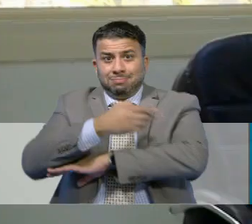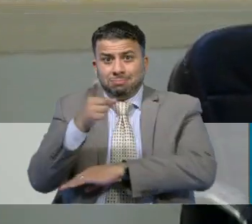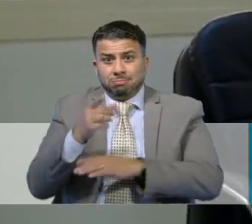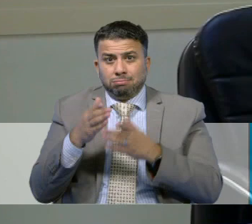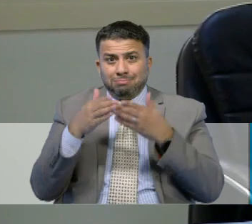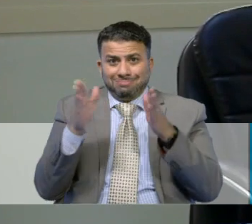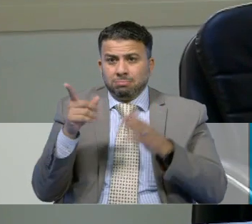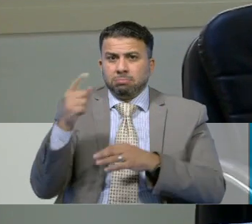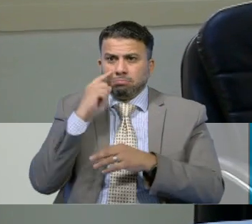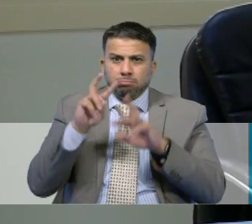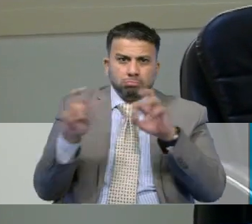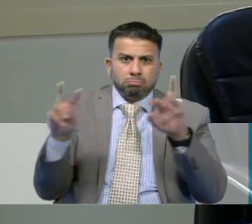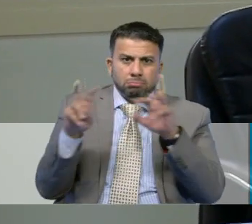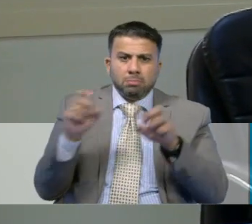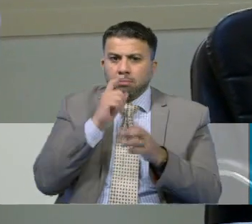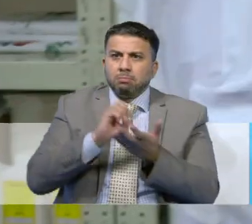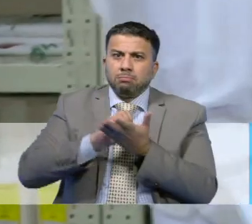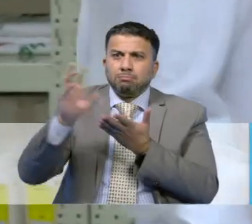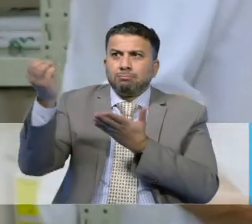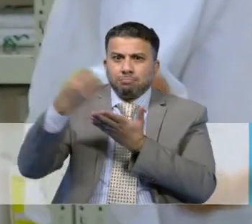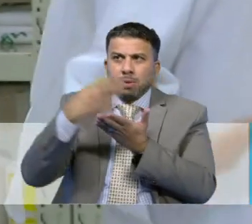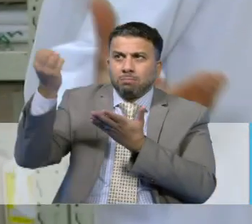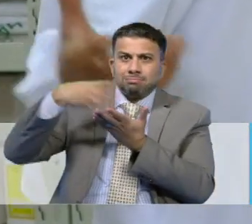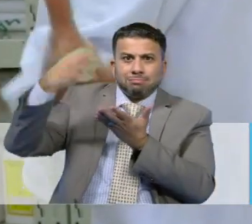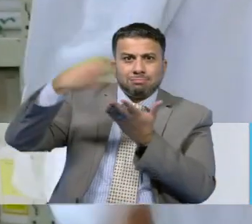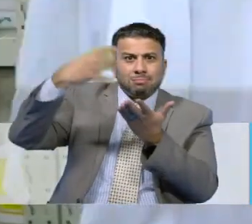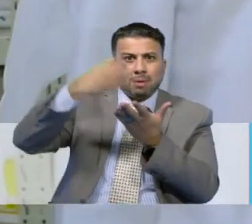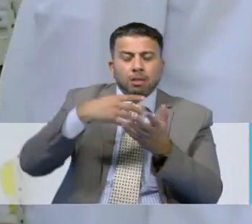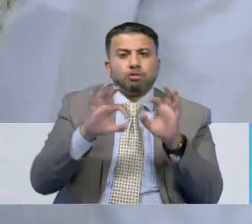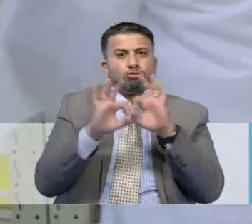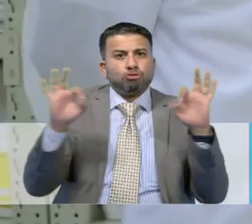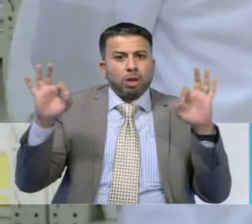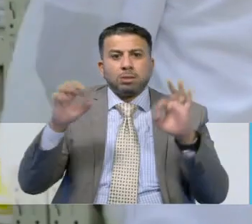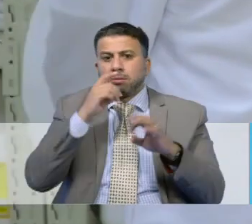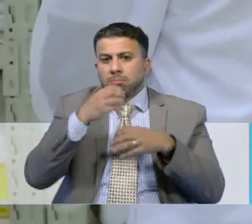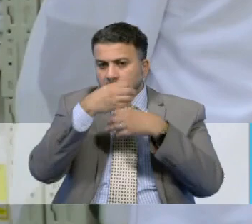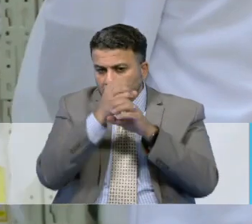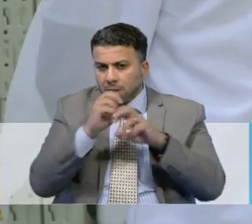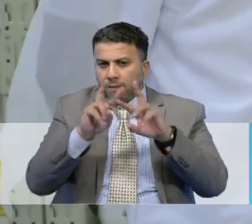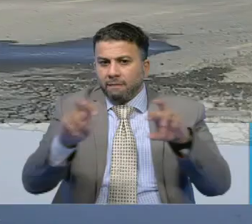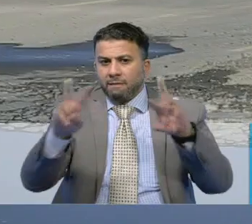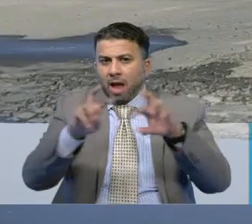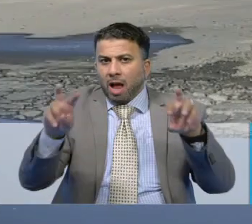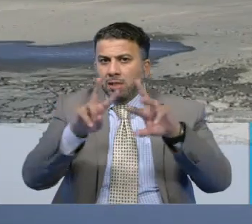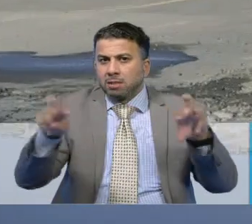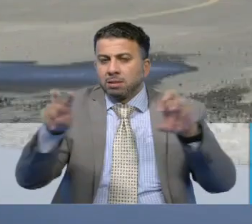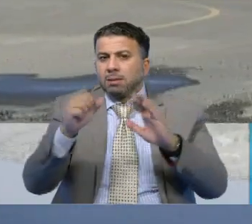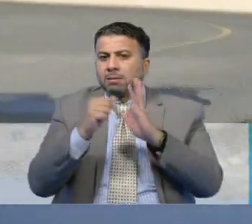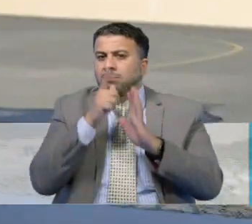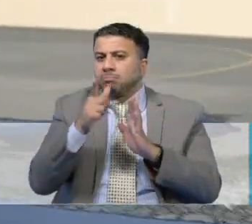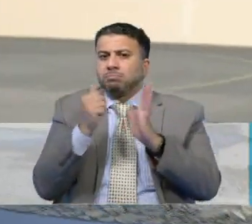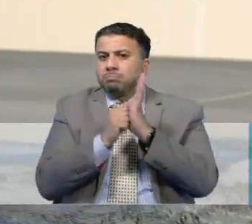لدراسة قدرتها على استيعاب حجم الإرساليات الواردة ومدى جاهزية مختبرات الفحص الملحقة